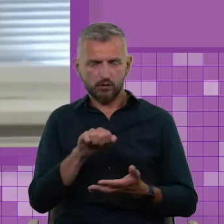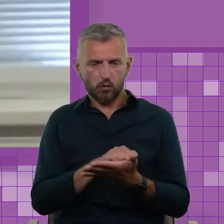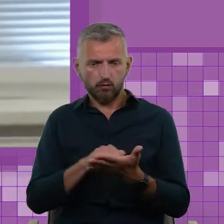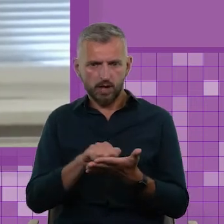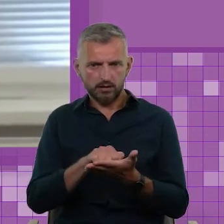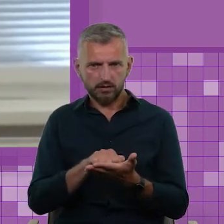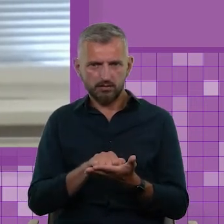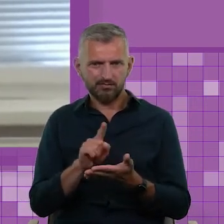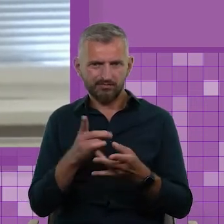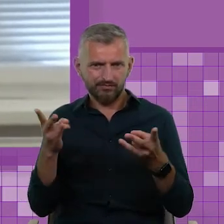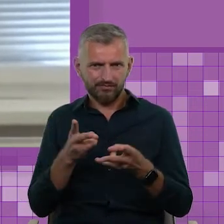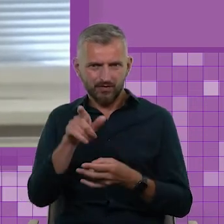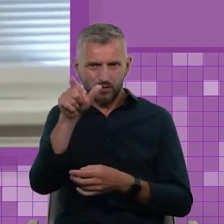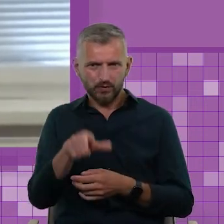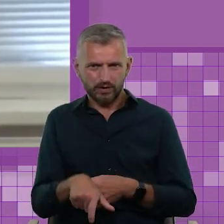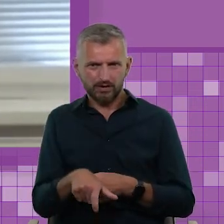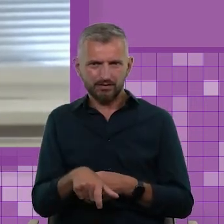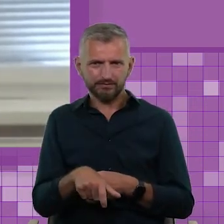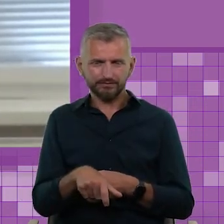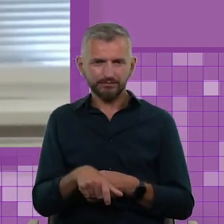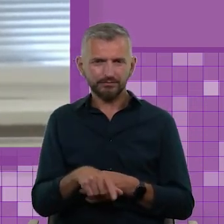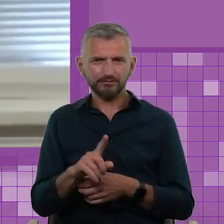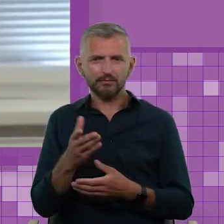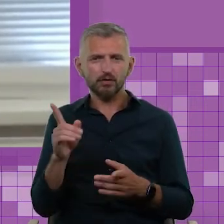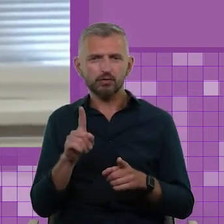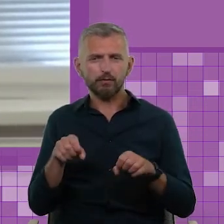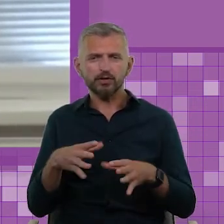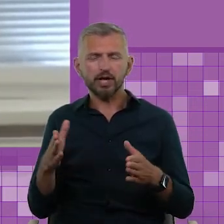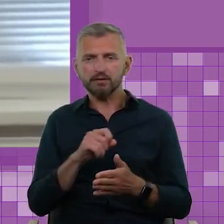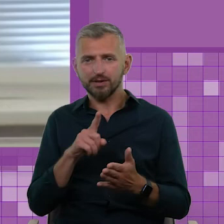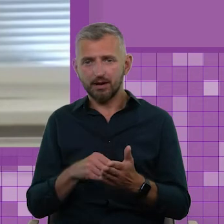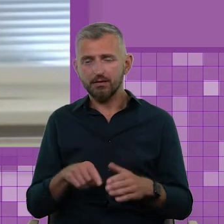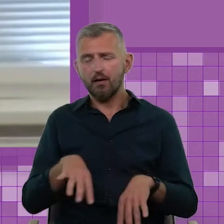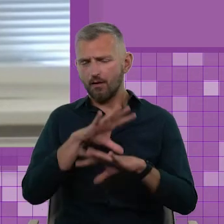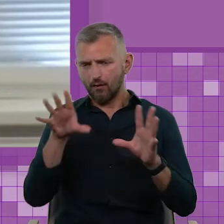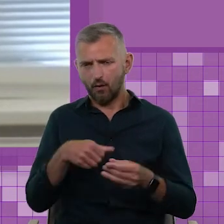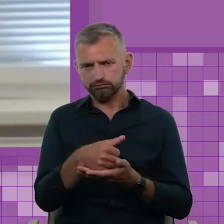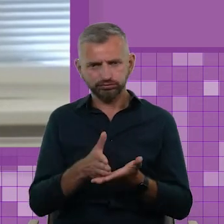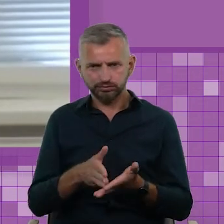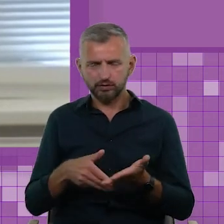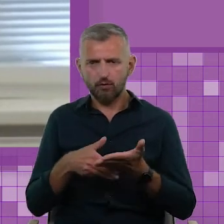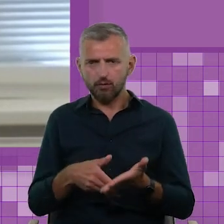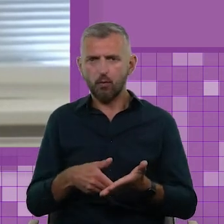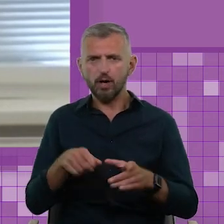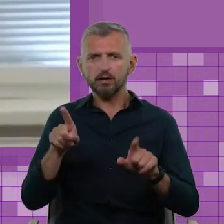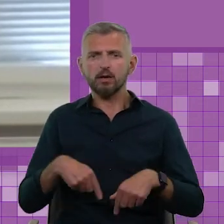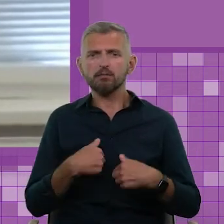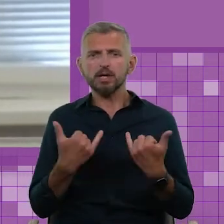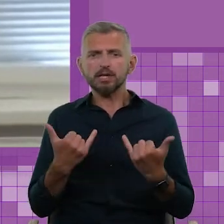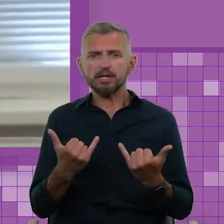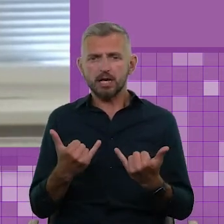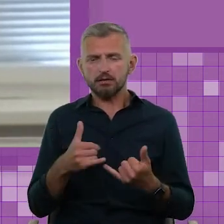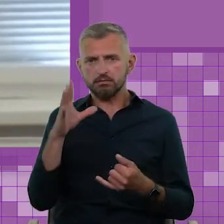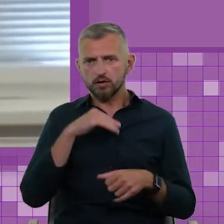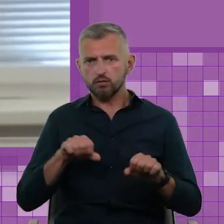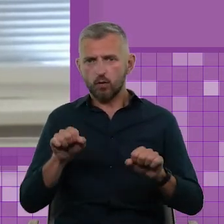далі піти, ну, вирішити якісь питання. Так що така комплексна допомога. Зараз ми також